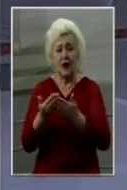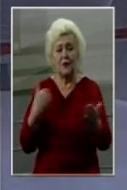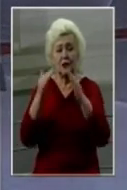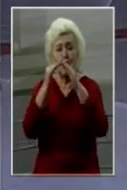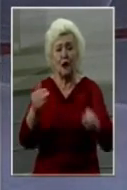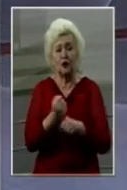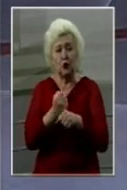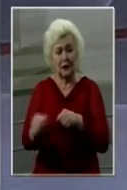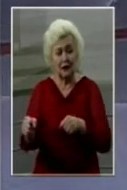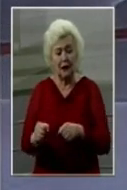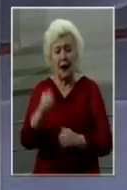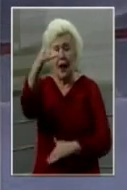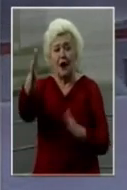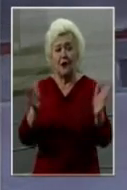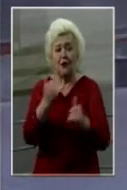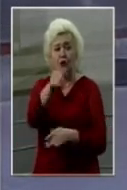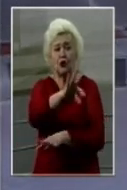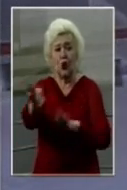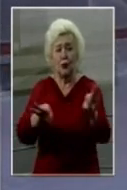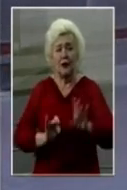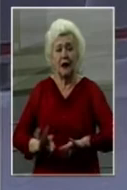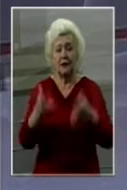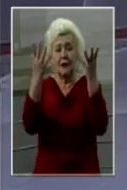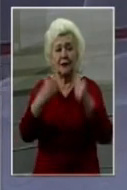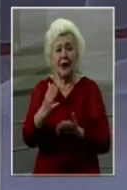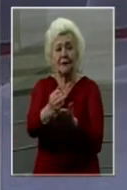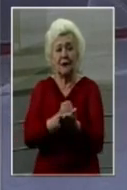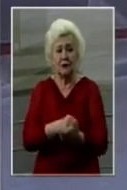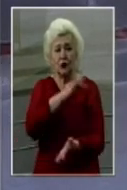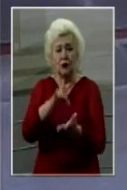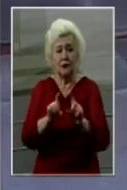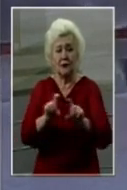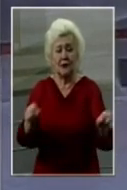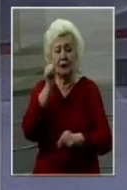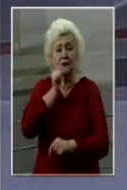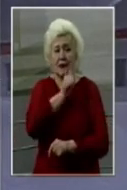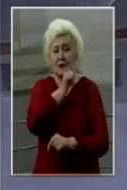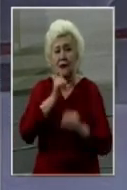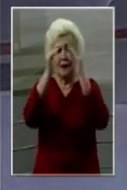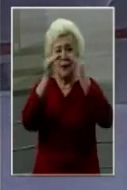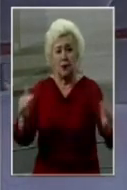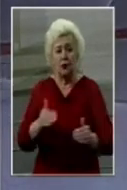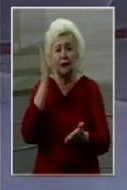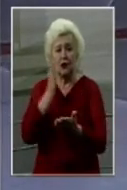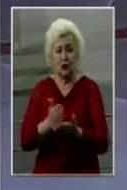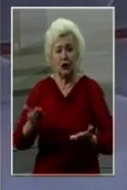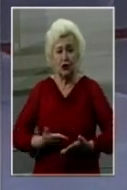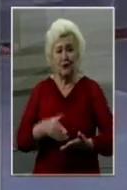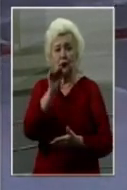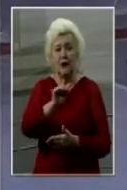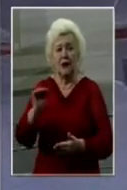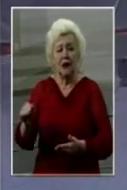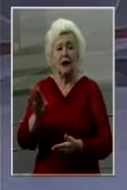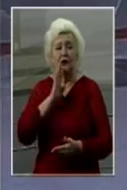домашнього насильства. В рамках цього проекту діє денний ресурсний центр і є секретний будинок, де мешкають жінки з дітьми, які